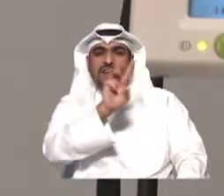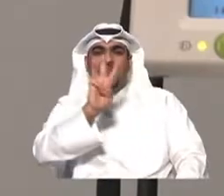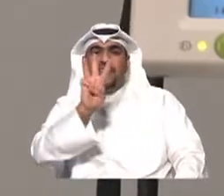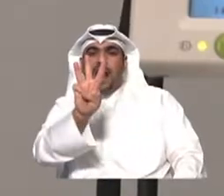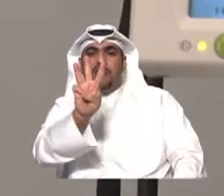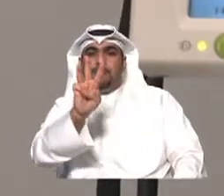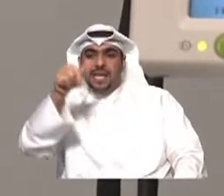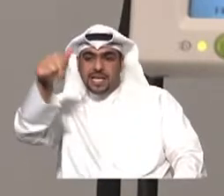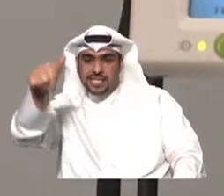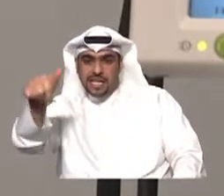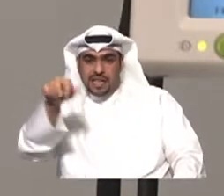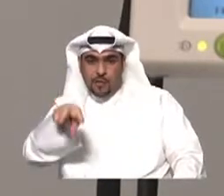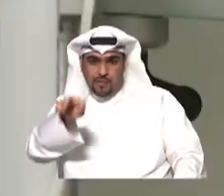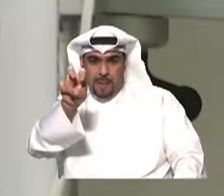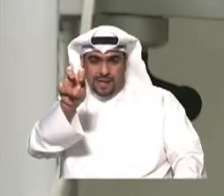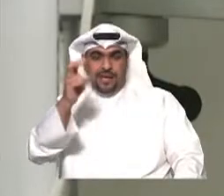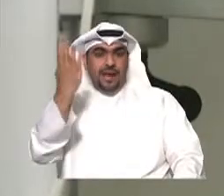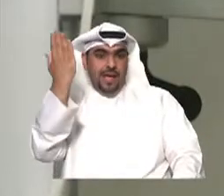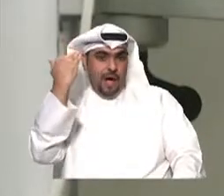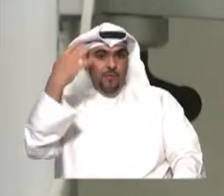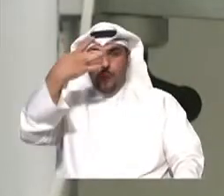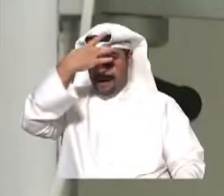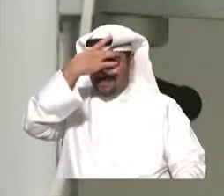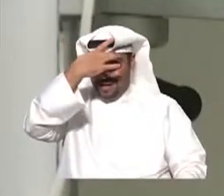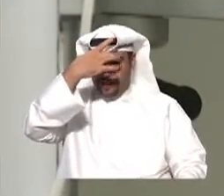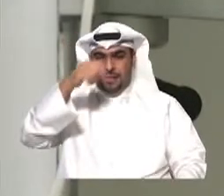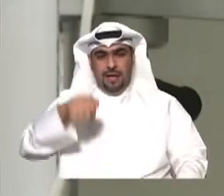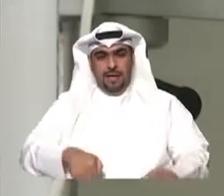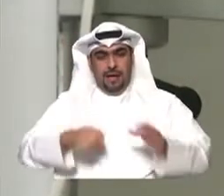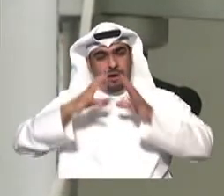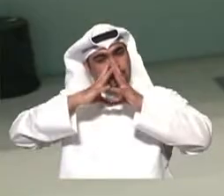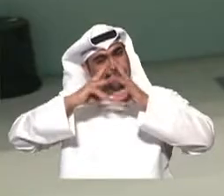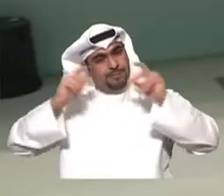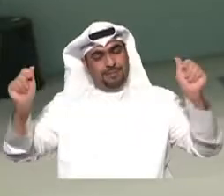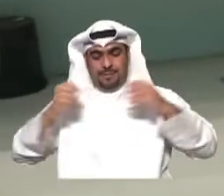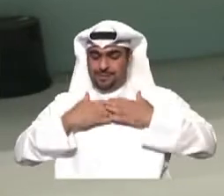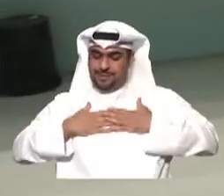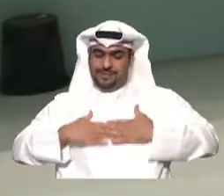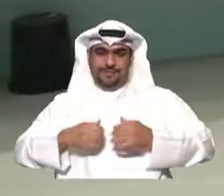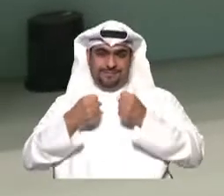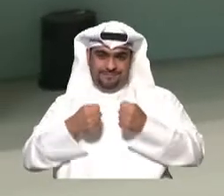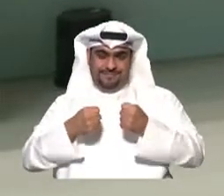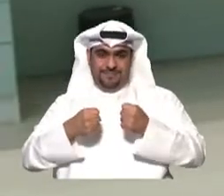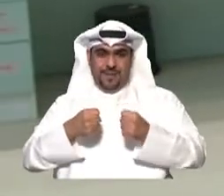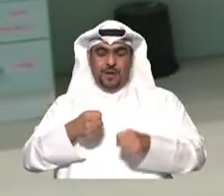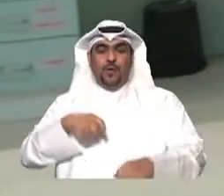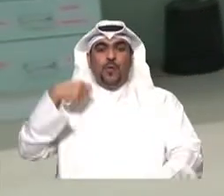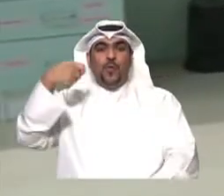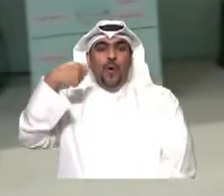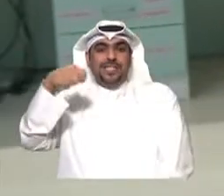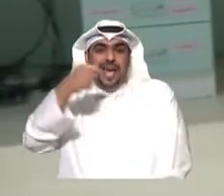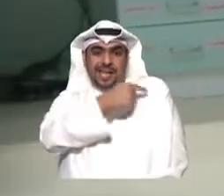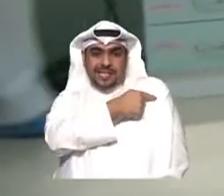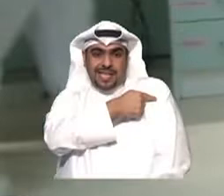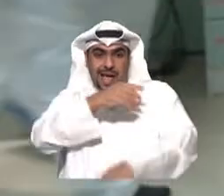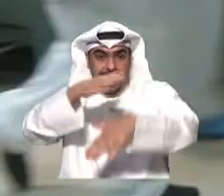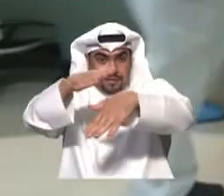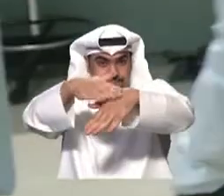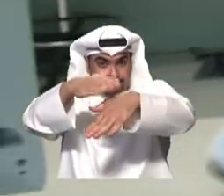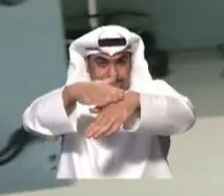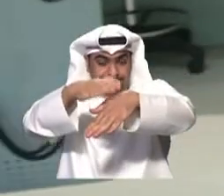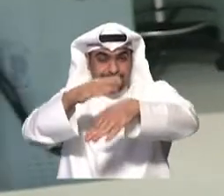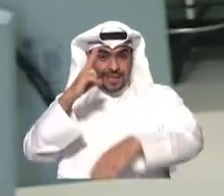1386 حالة شفاء جديدة من المرض. وتدعو الوزارة أو وزارة الصحة الراغبين في الحصول على اللقاح